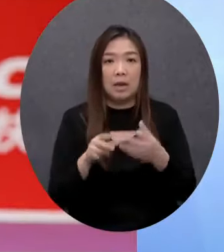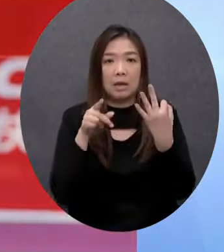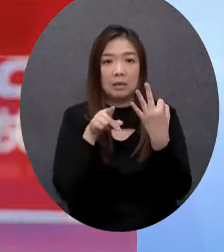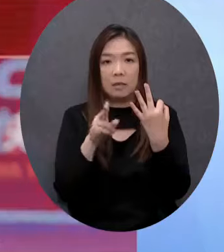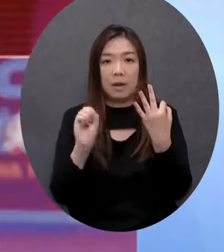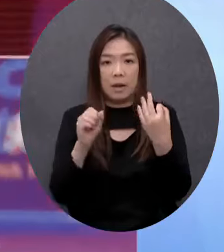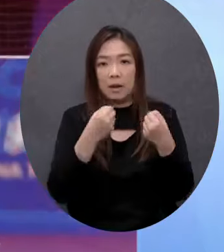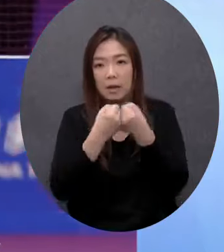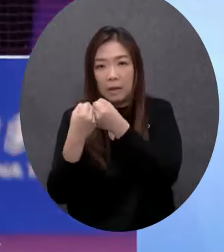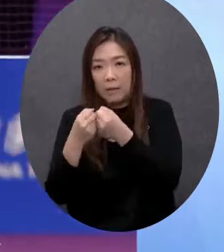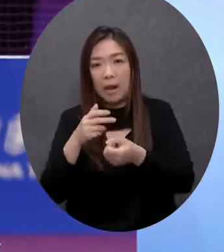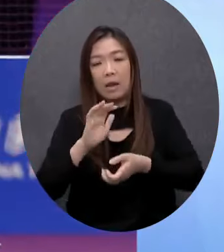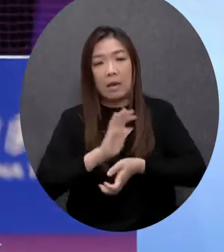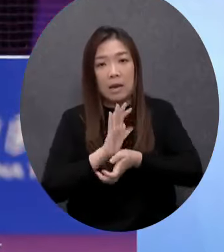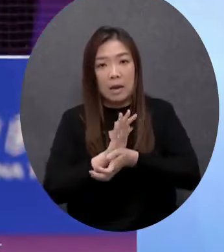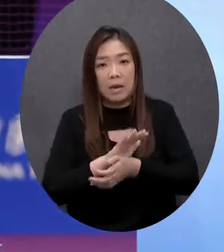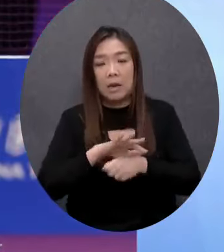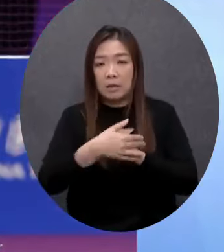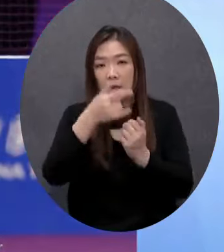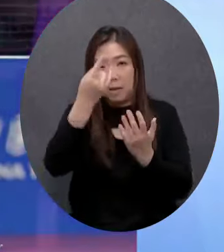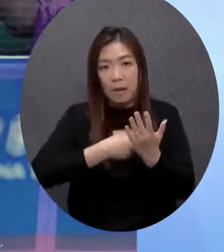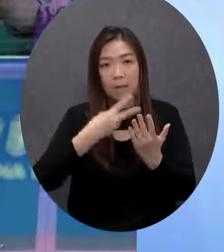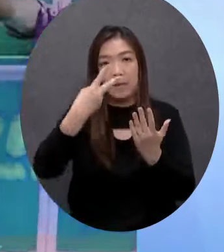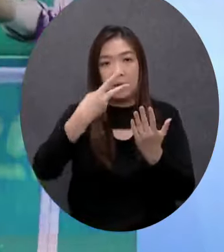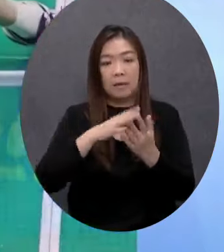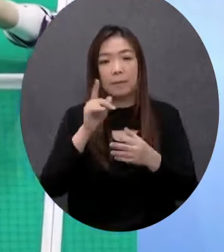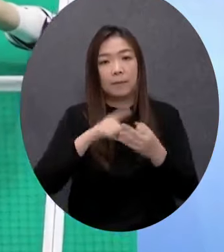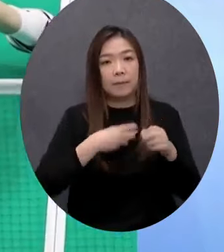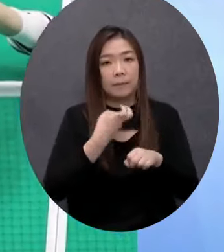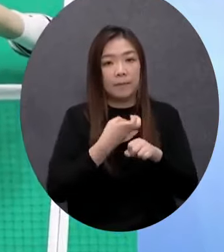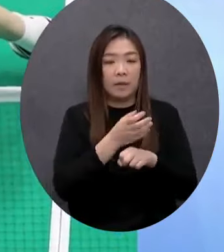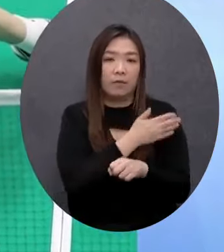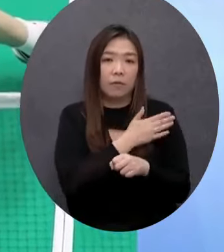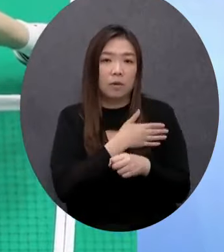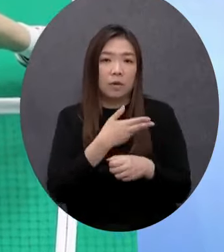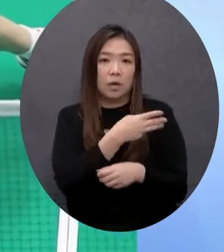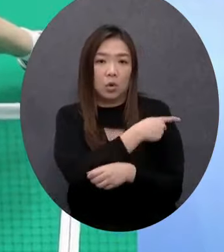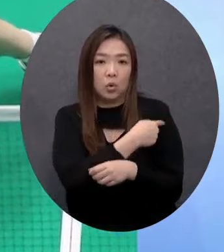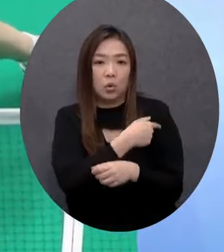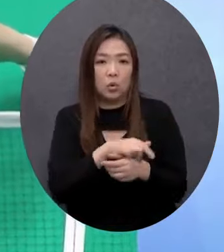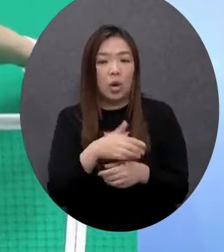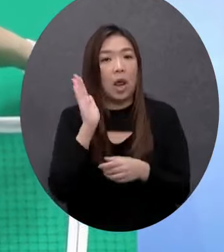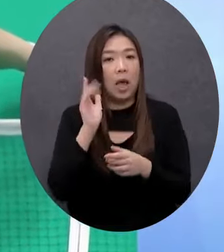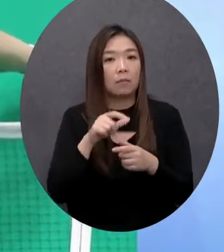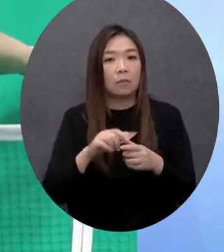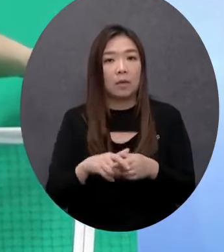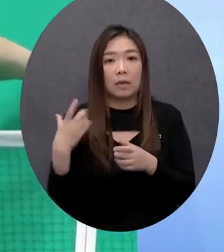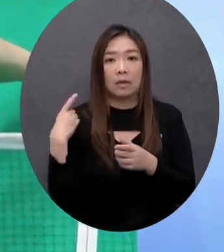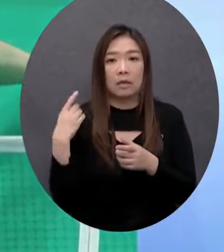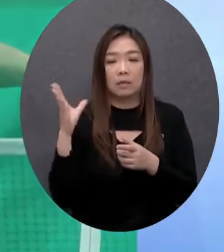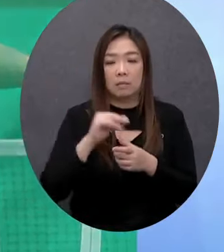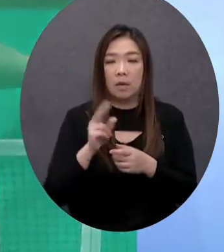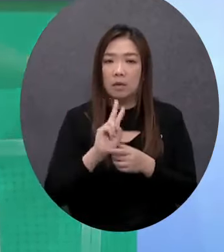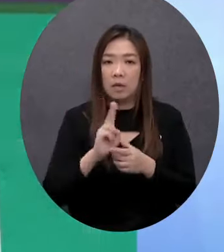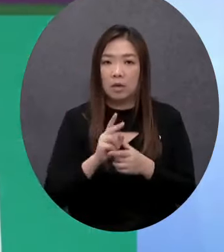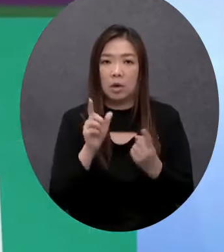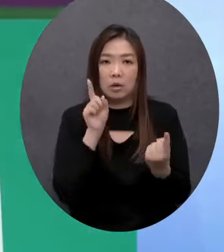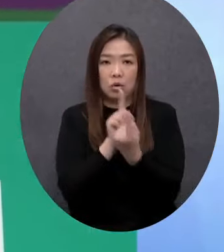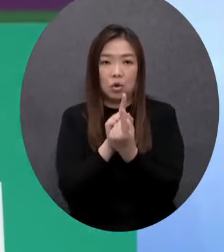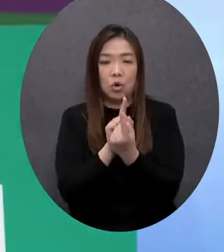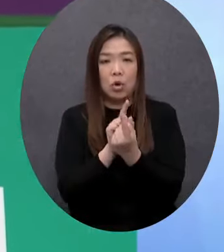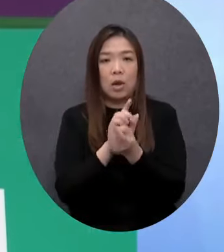败印尼。由世界排名第二的石宇奇担任队长的男子队，寻晚同样面对印尼，